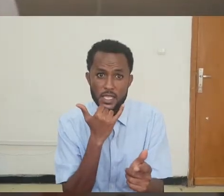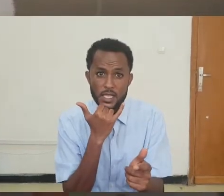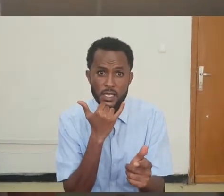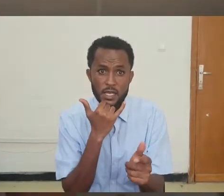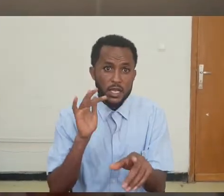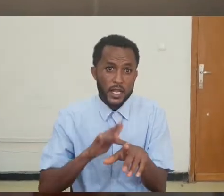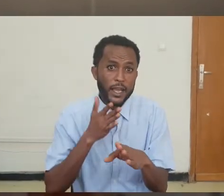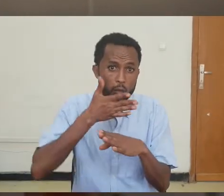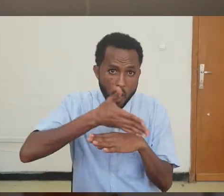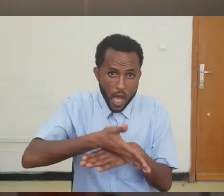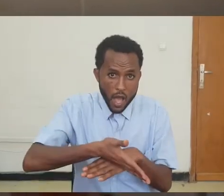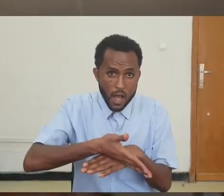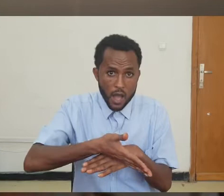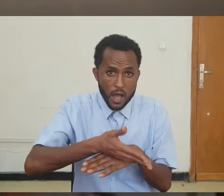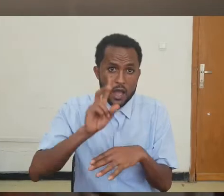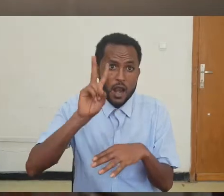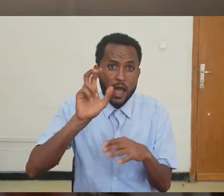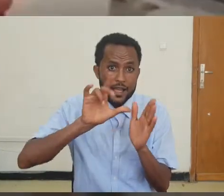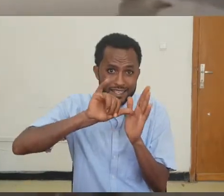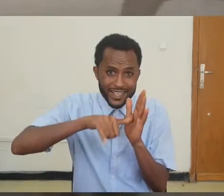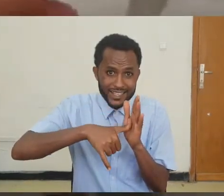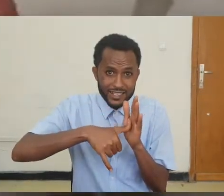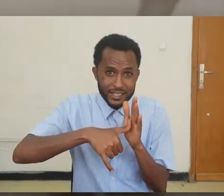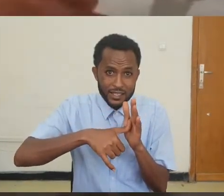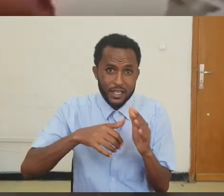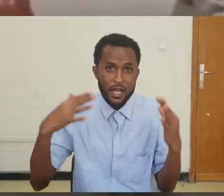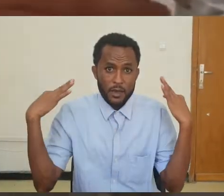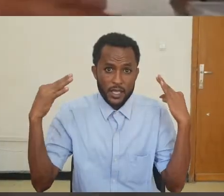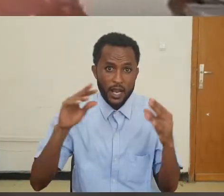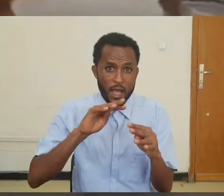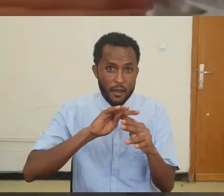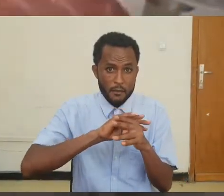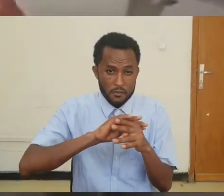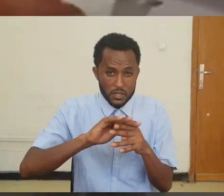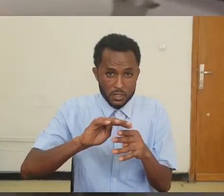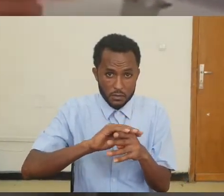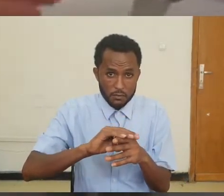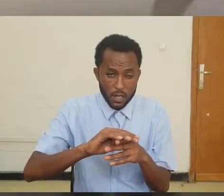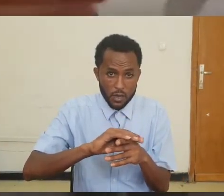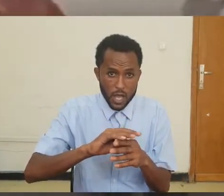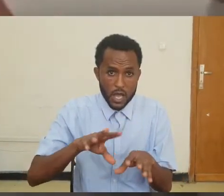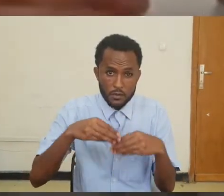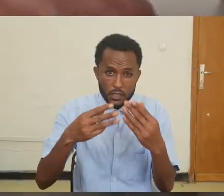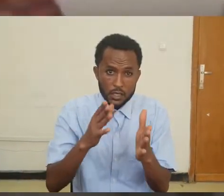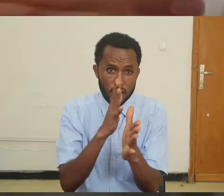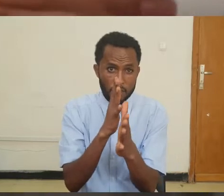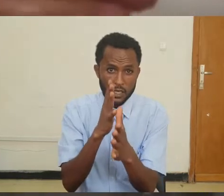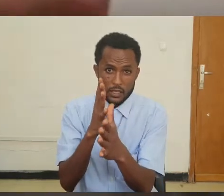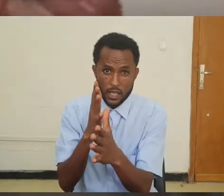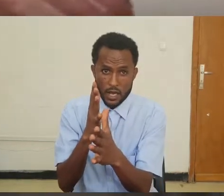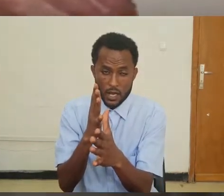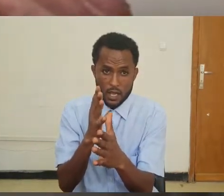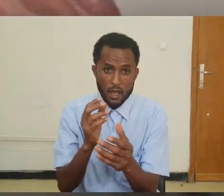ሁልጊዜ ማንኛውንም ነገር በአጋጣሚ የምንበስተት ከነካም በኋላ ለ20 ሰከንድ ያህል